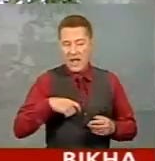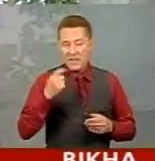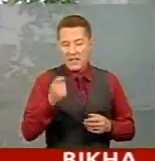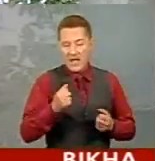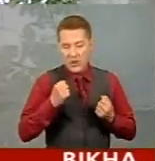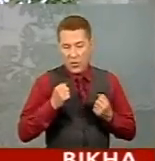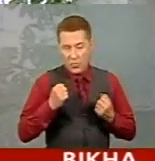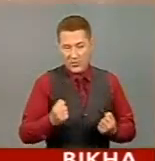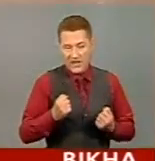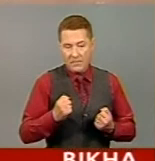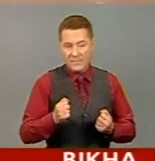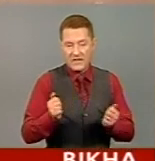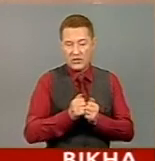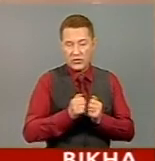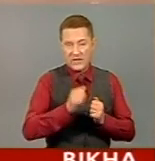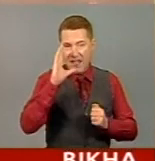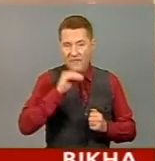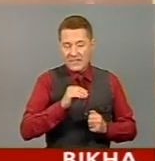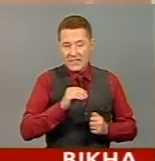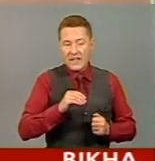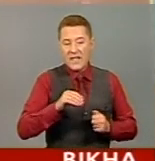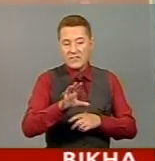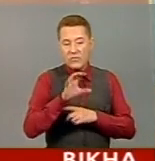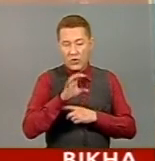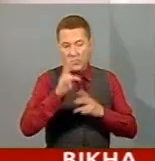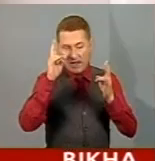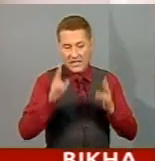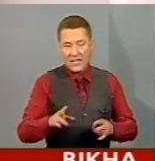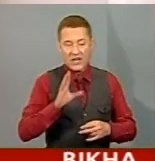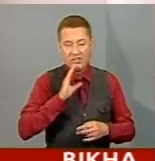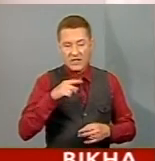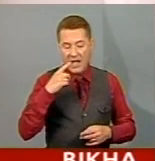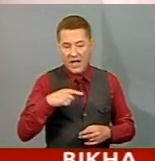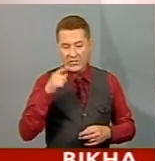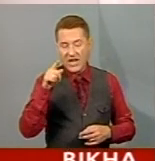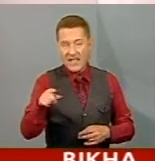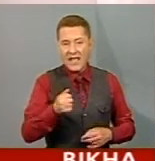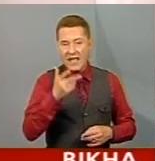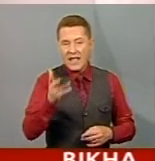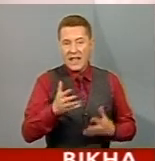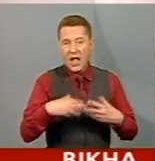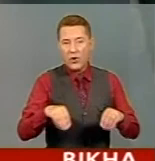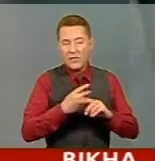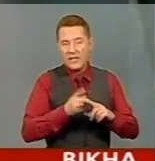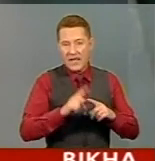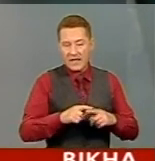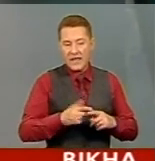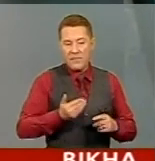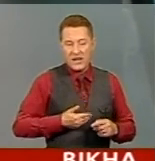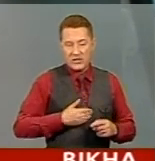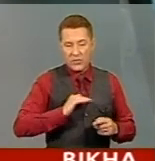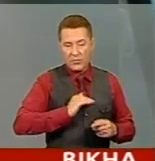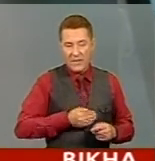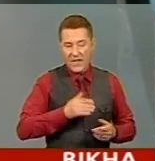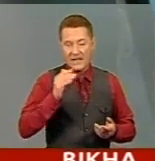хвилях повені. Сусіди навіть встигли сфотографувати лихо. Жінка каже, її та ще кілька родин, які мешкають у приватному секторі